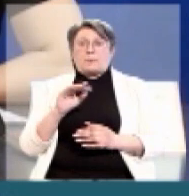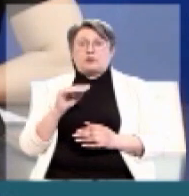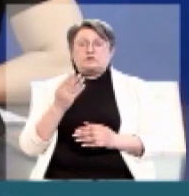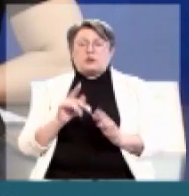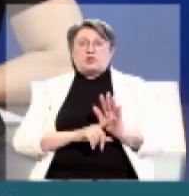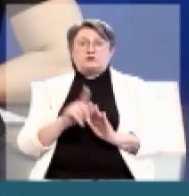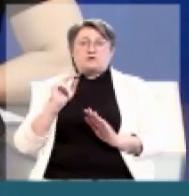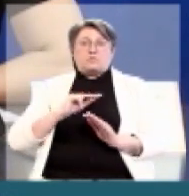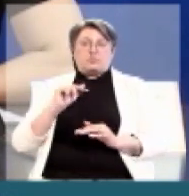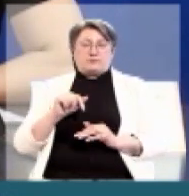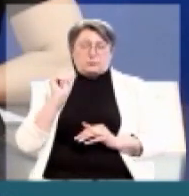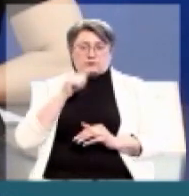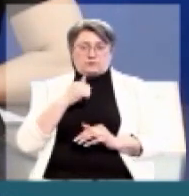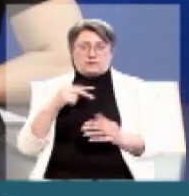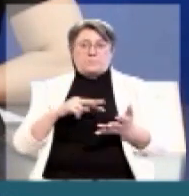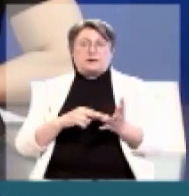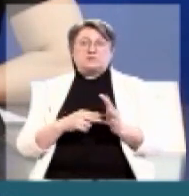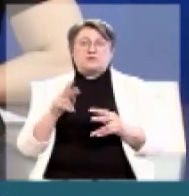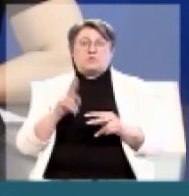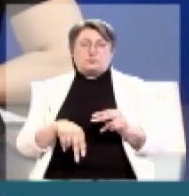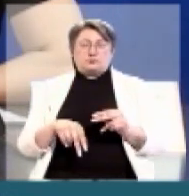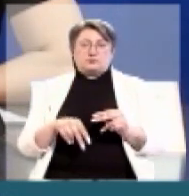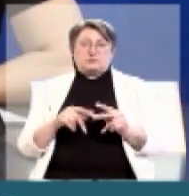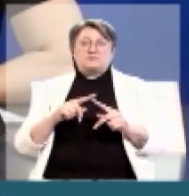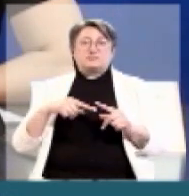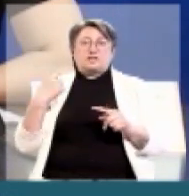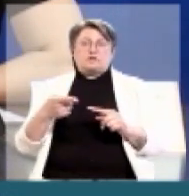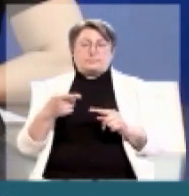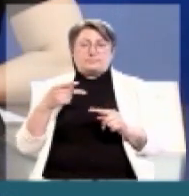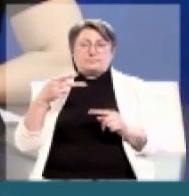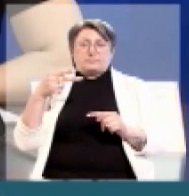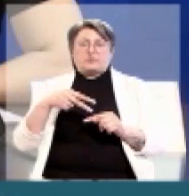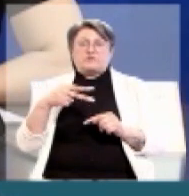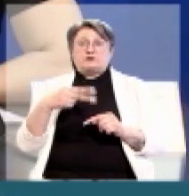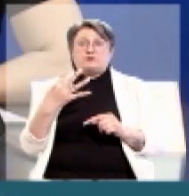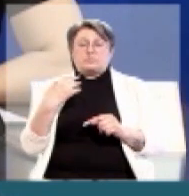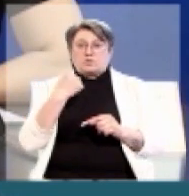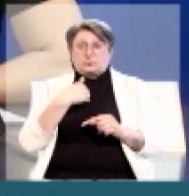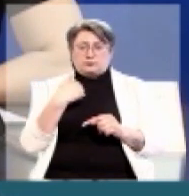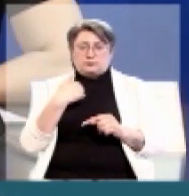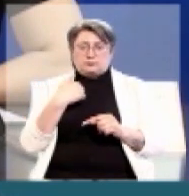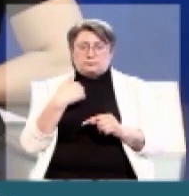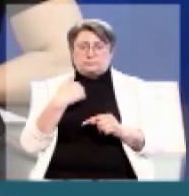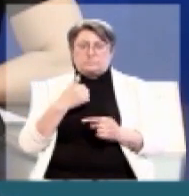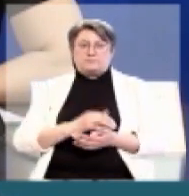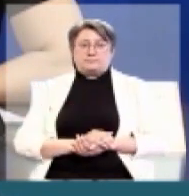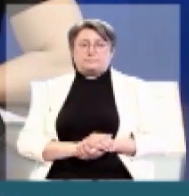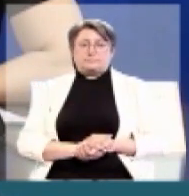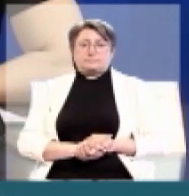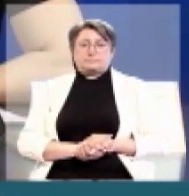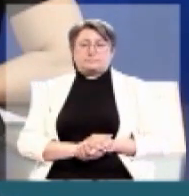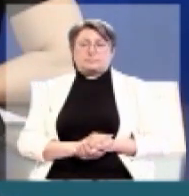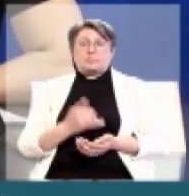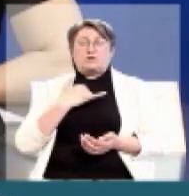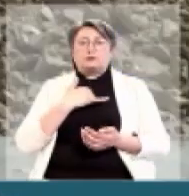көп жылдан бері халықтың сұранысына ие болып жүрген Құмкешу ауылының су беру жүйесі де қайта құрылымдау жұмыстарында 148 миллион